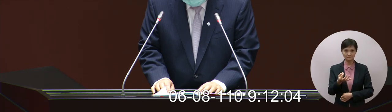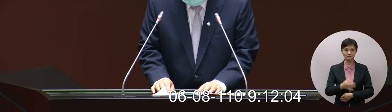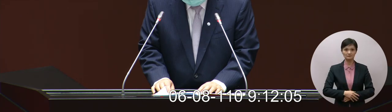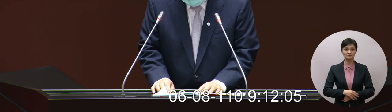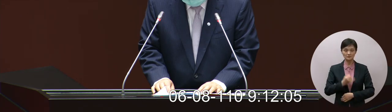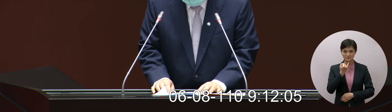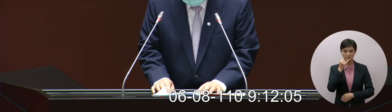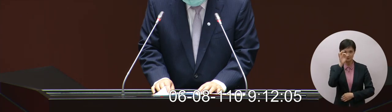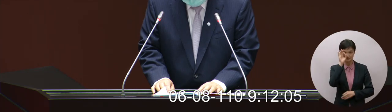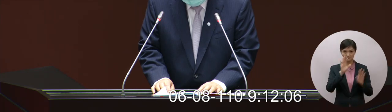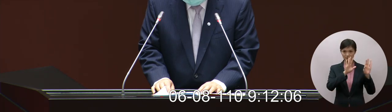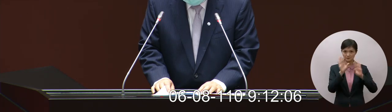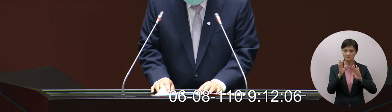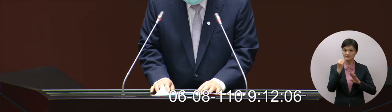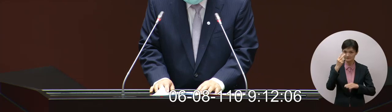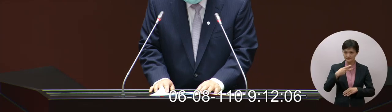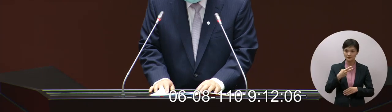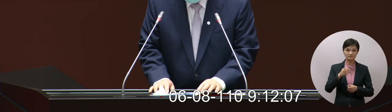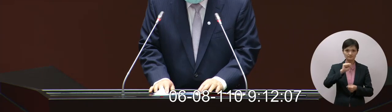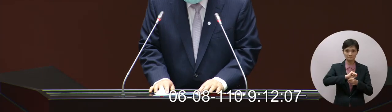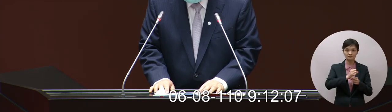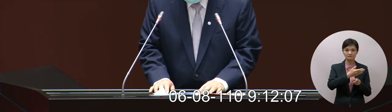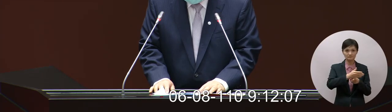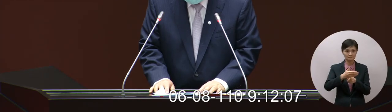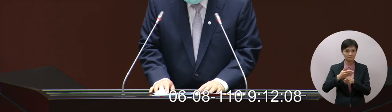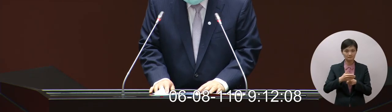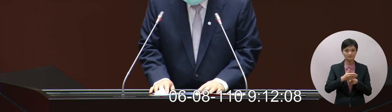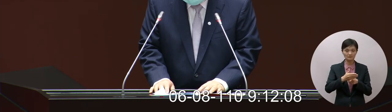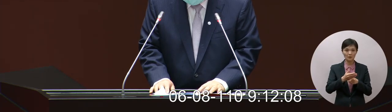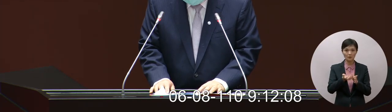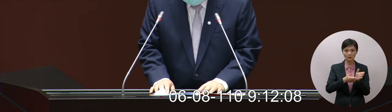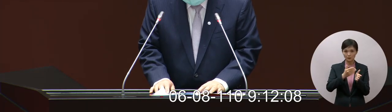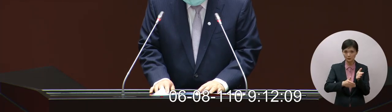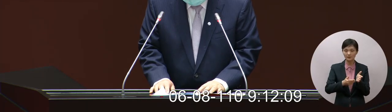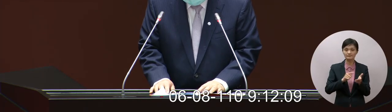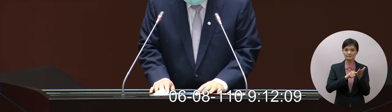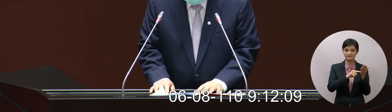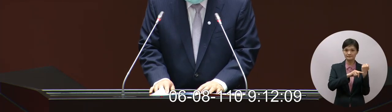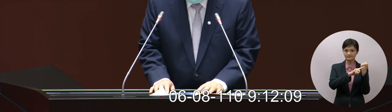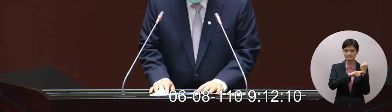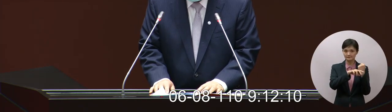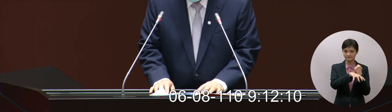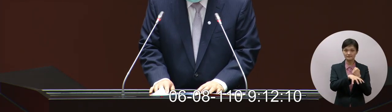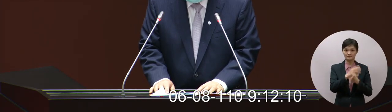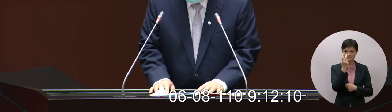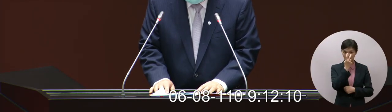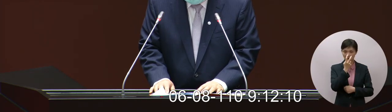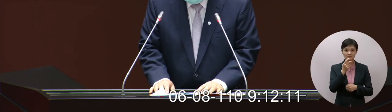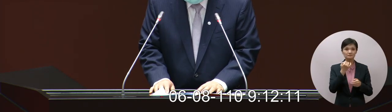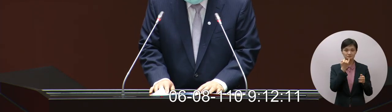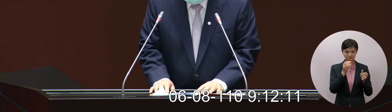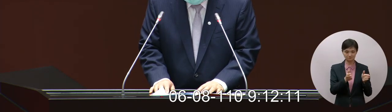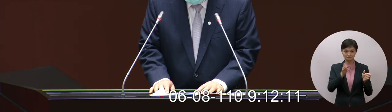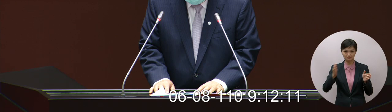情况分级编列特别预算送请大院审议。施行期间则延长至